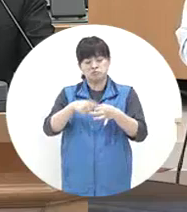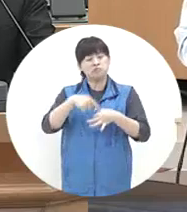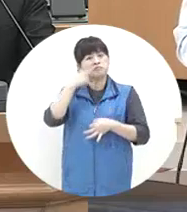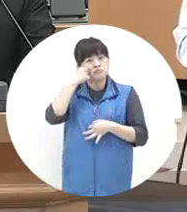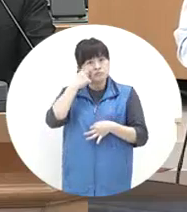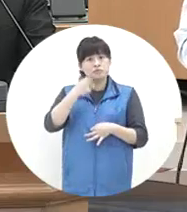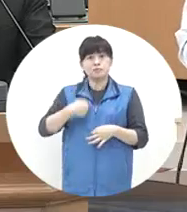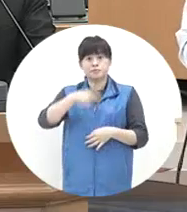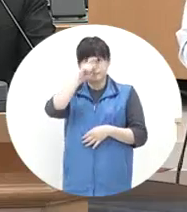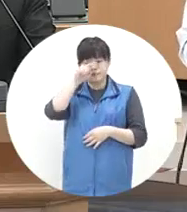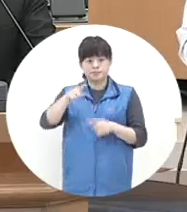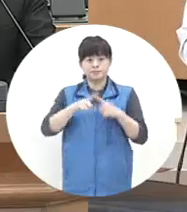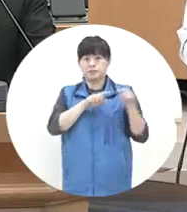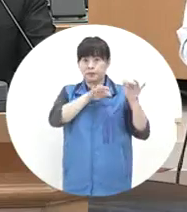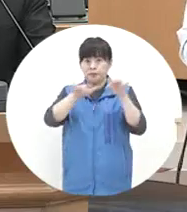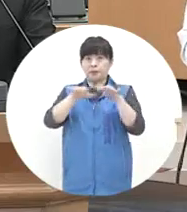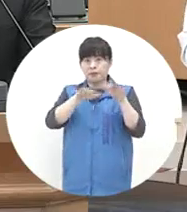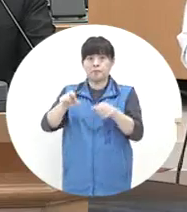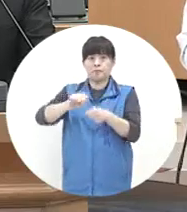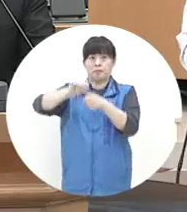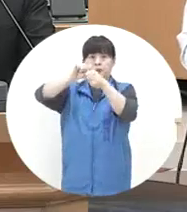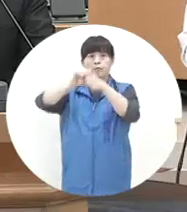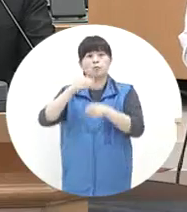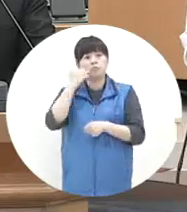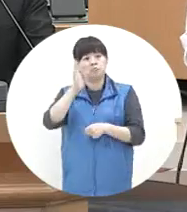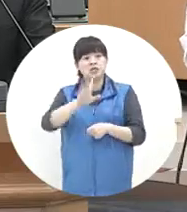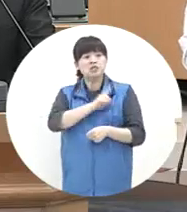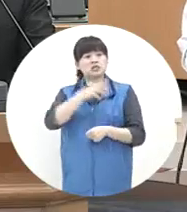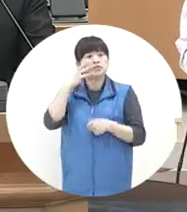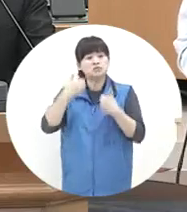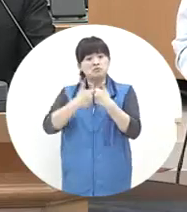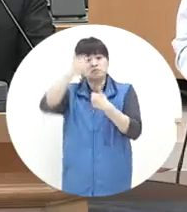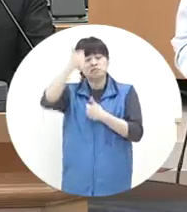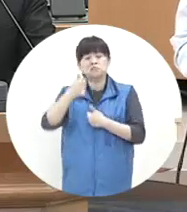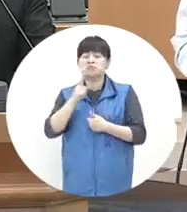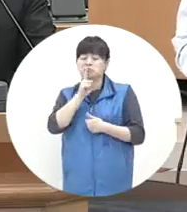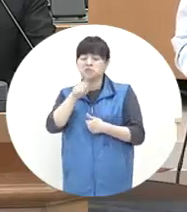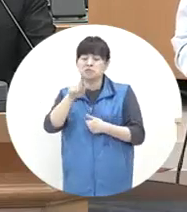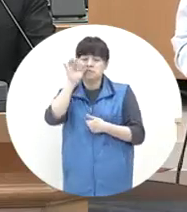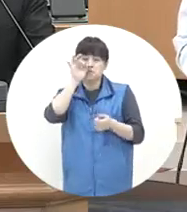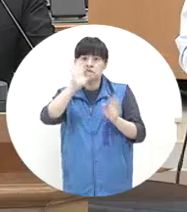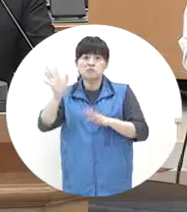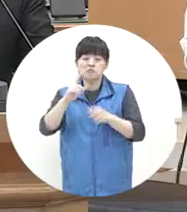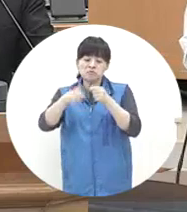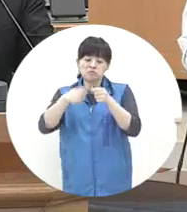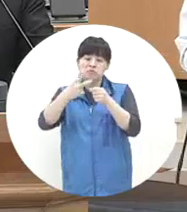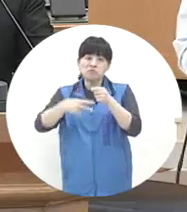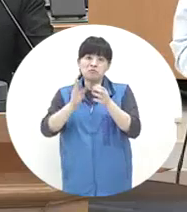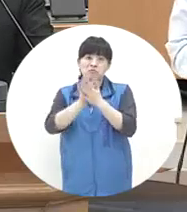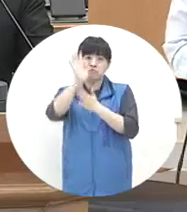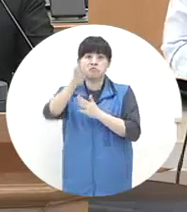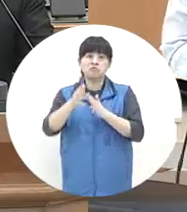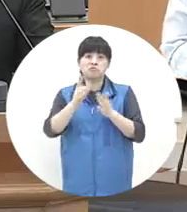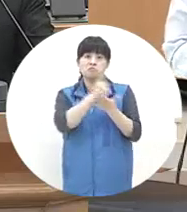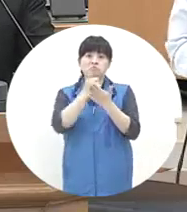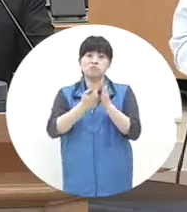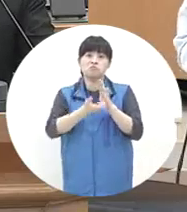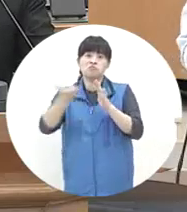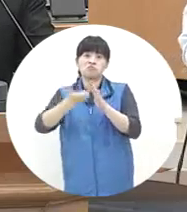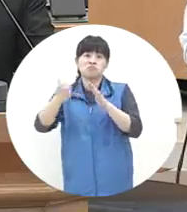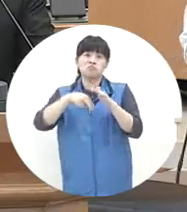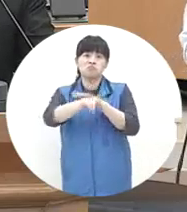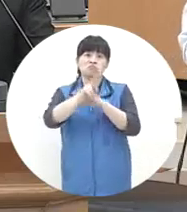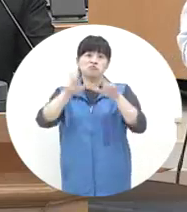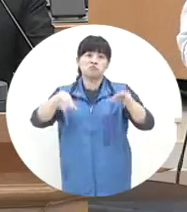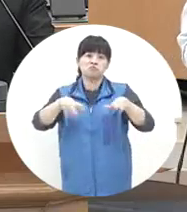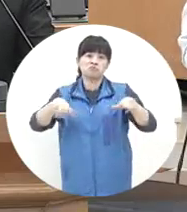的是希望这个地方人越来越多啦，不然自治会长是跟我讲说照这个样子下去齁、哦、一两年内大概所有摊商大概都会跑光光